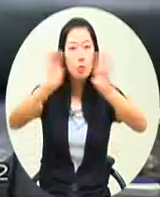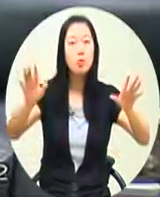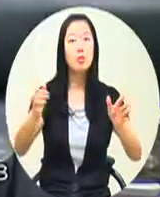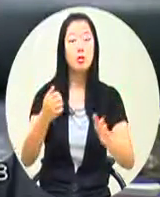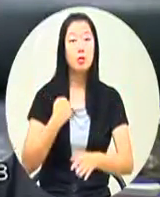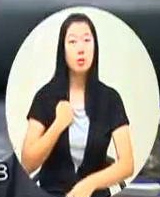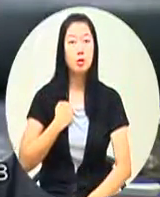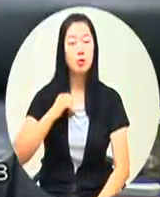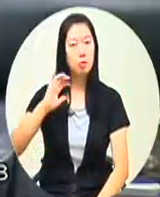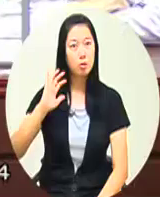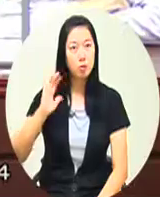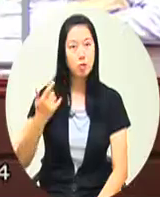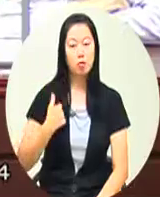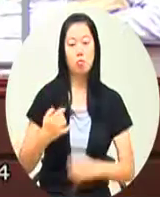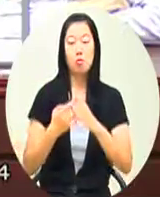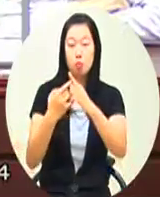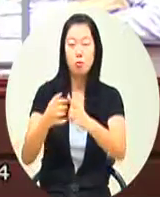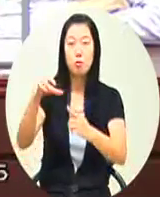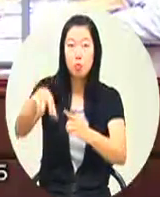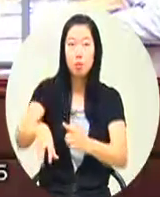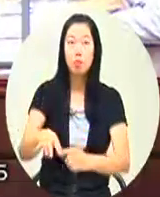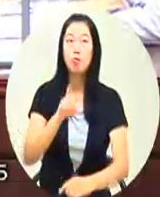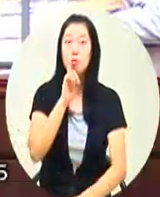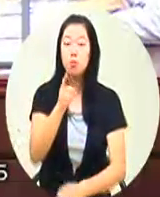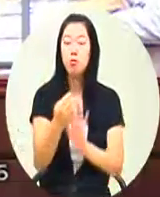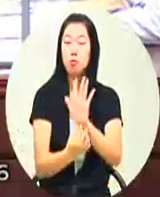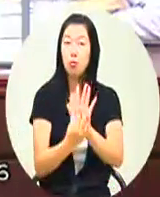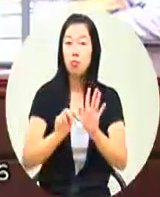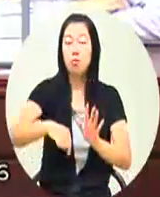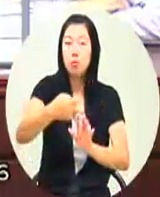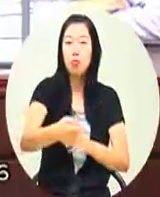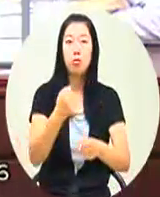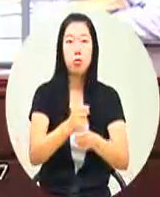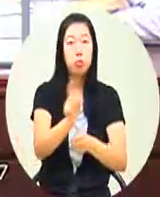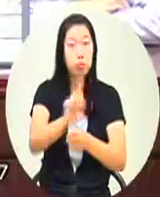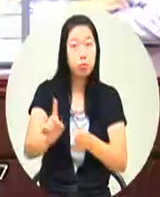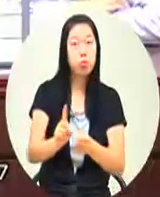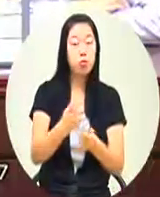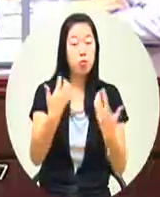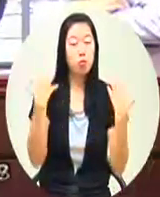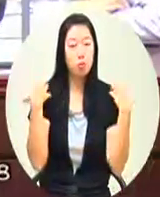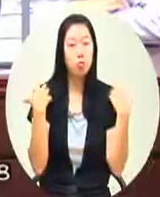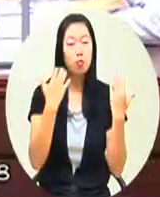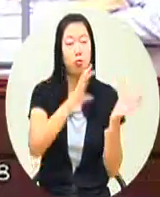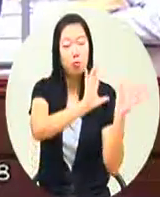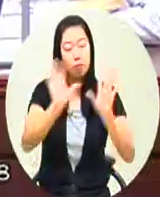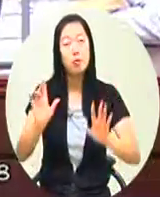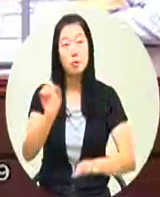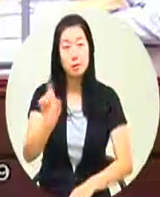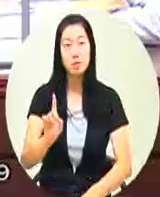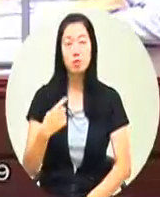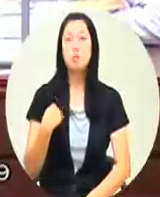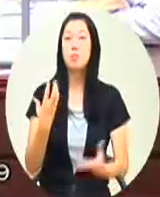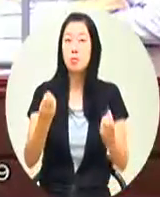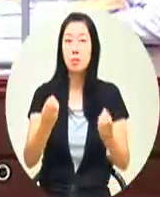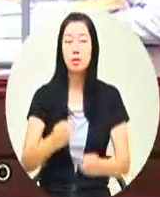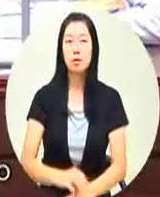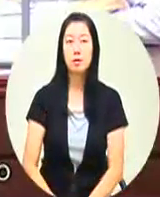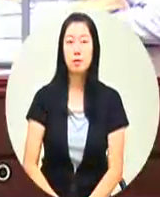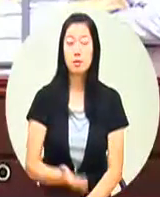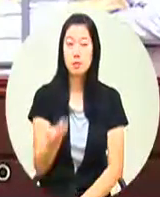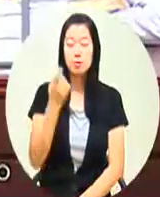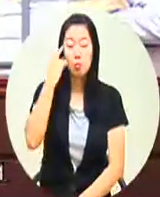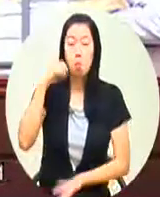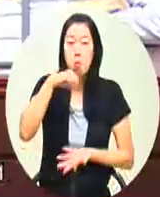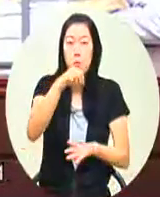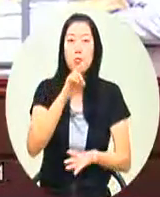但是我们并没有在现场说明整个后续怎么处置。我们整个这一个刚刚议员所提到的这个军